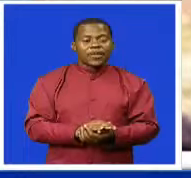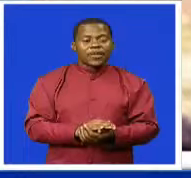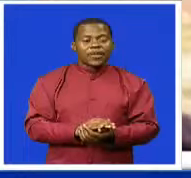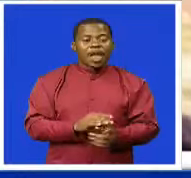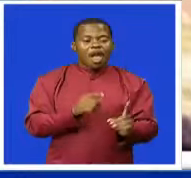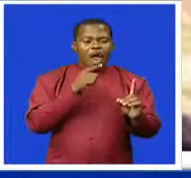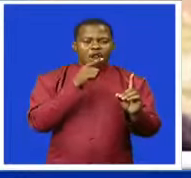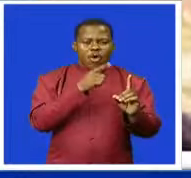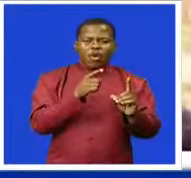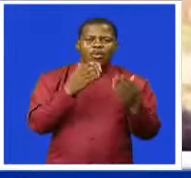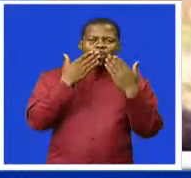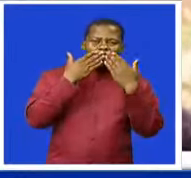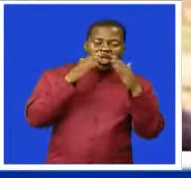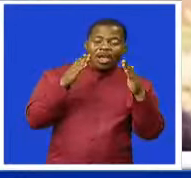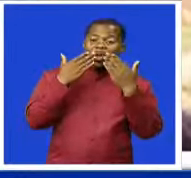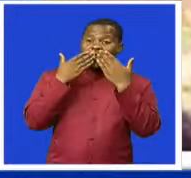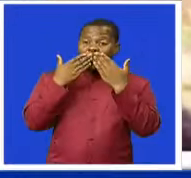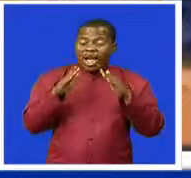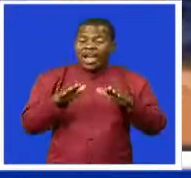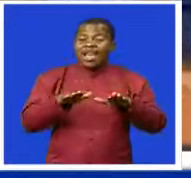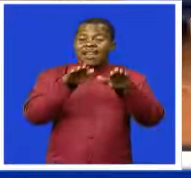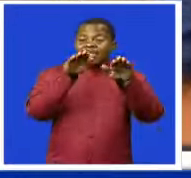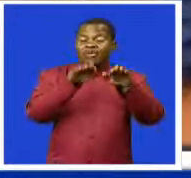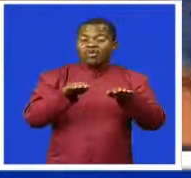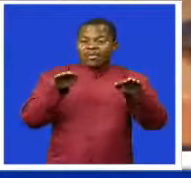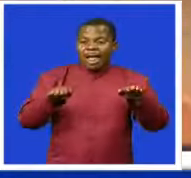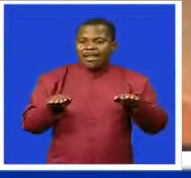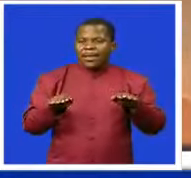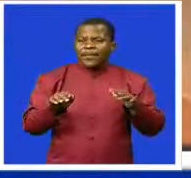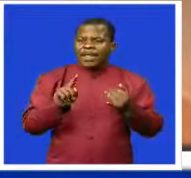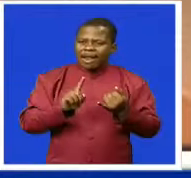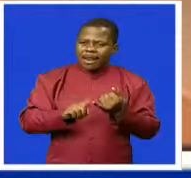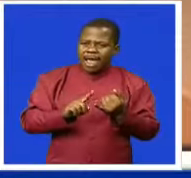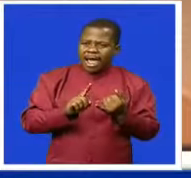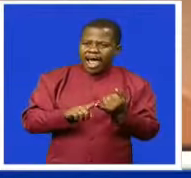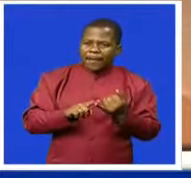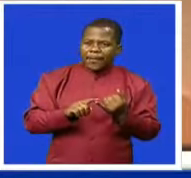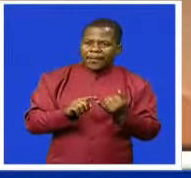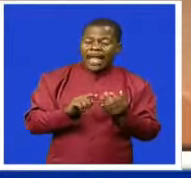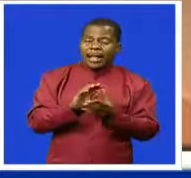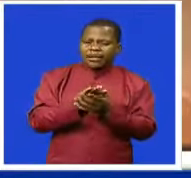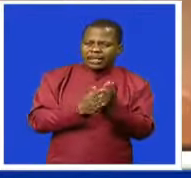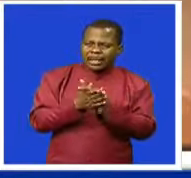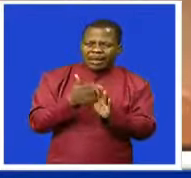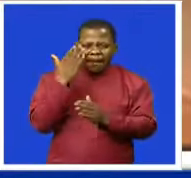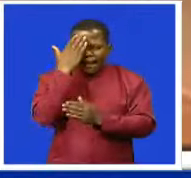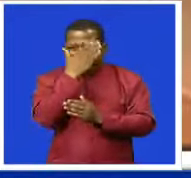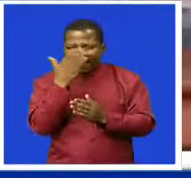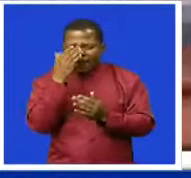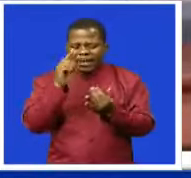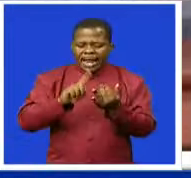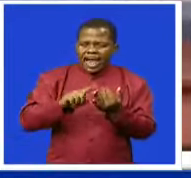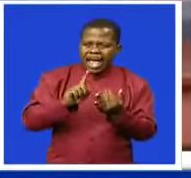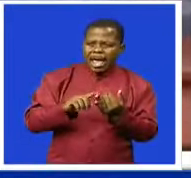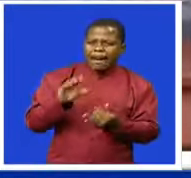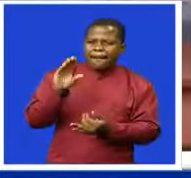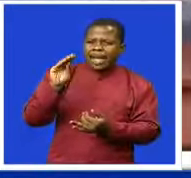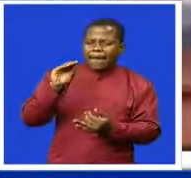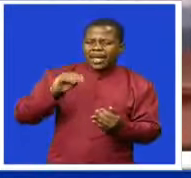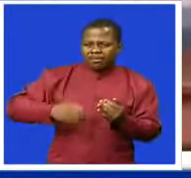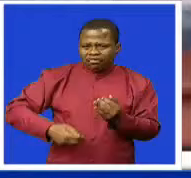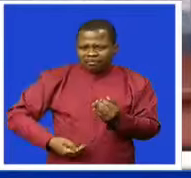gcebana basemfuleni kanye nemaphilisi ekubuyisa tithaku temtimba. Etindzabeni kubika Phuma